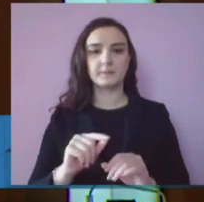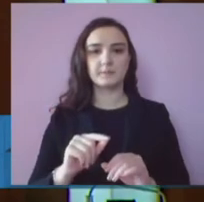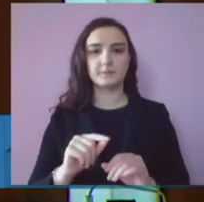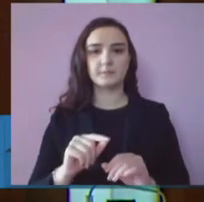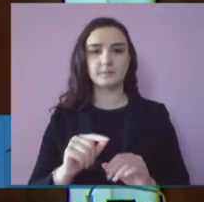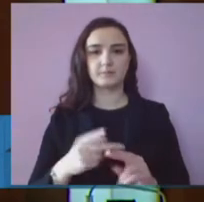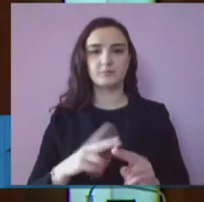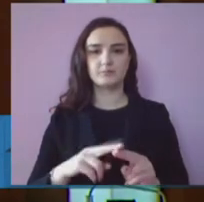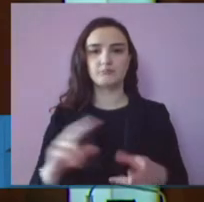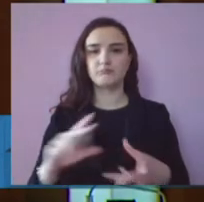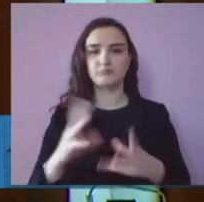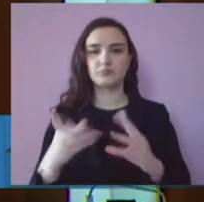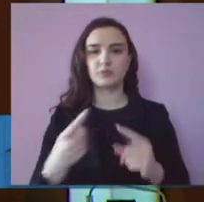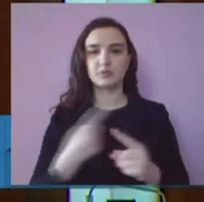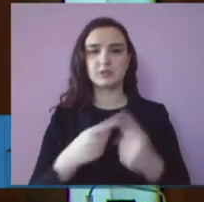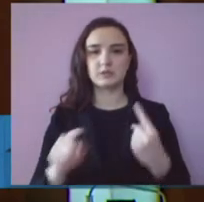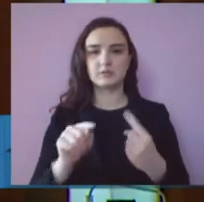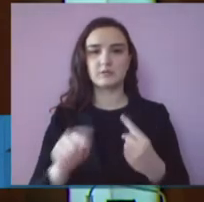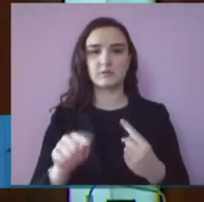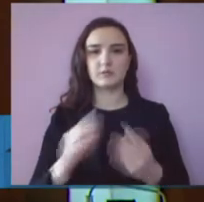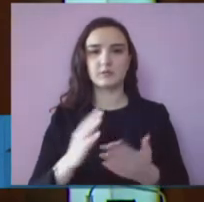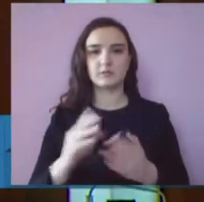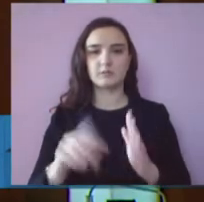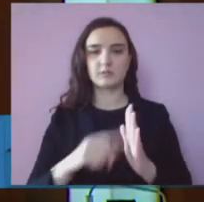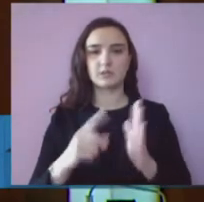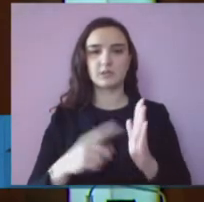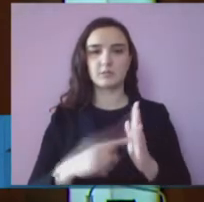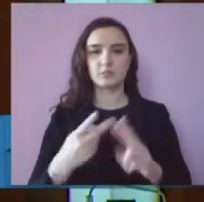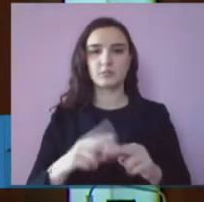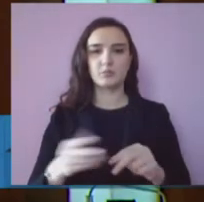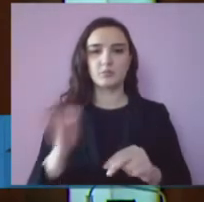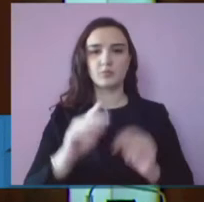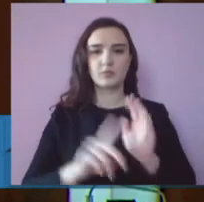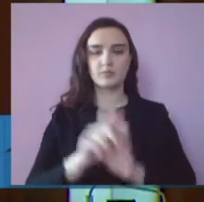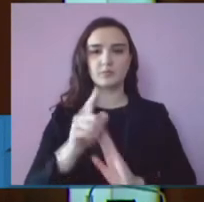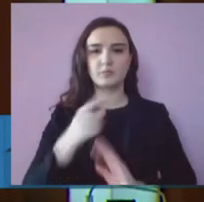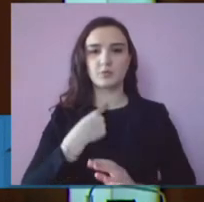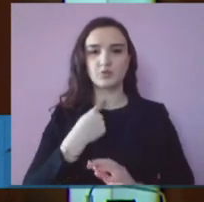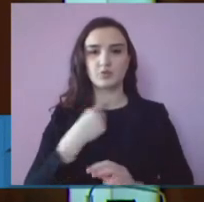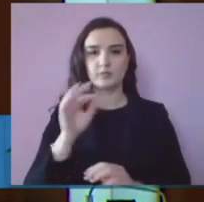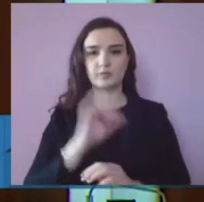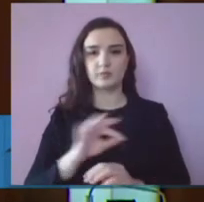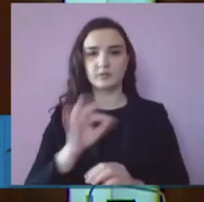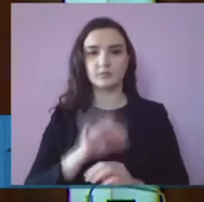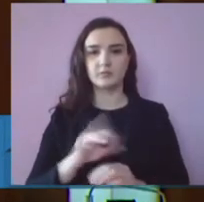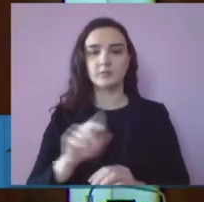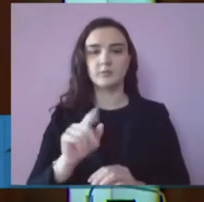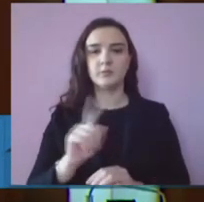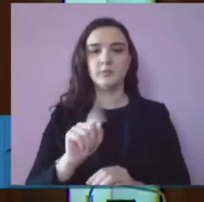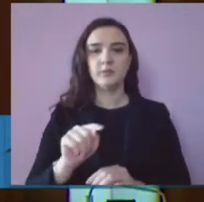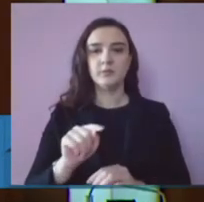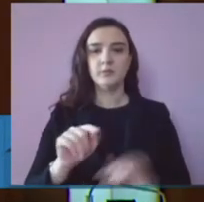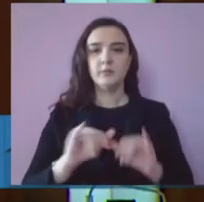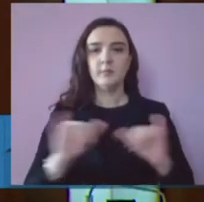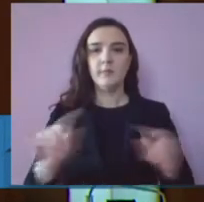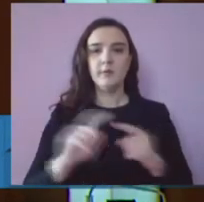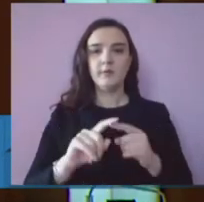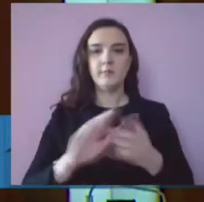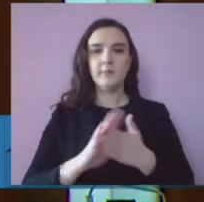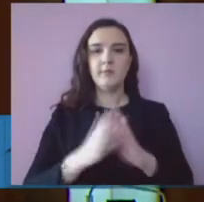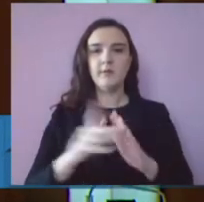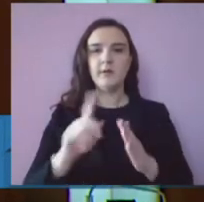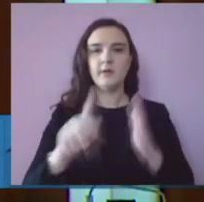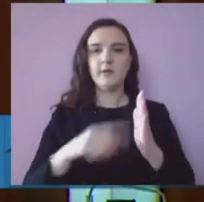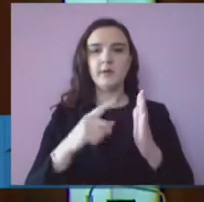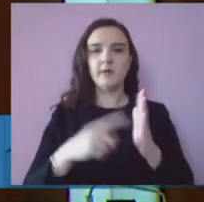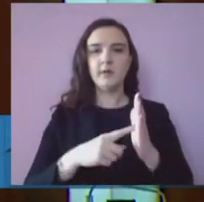აბსოლუტურად სხვა დატვირთვას ძენს ამ საკითხებს. ამიტომ მოდით დავიწყოთ ფარისებრი ჯირკვლით და პანდემიის პირობებში რა საკითხები და